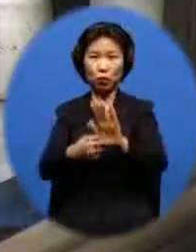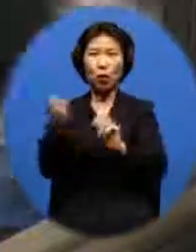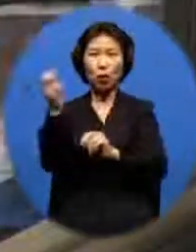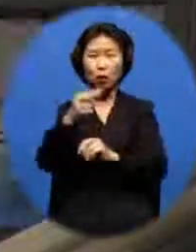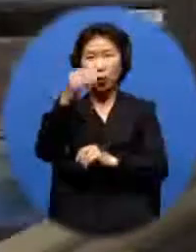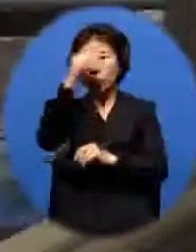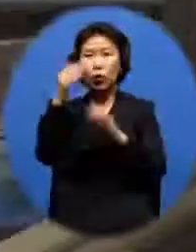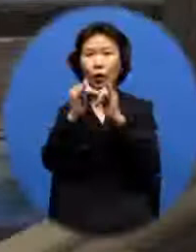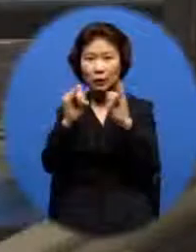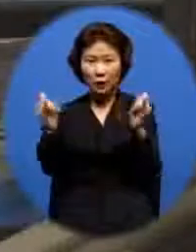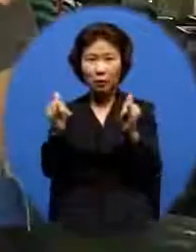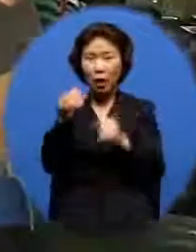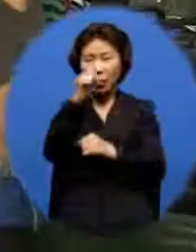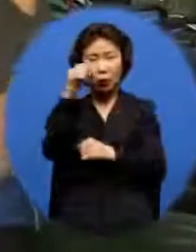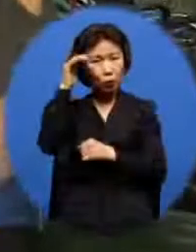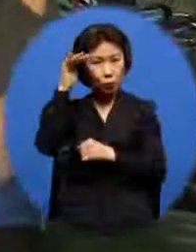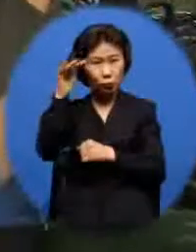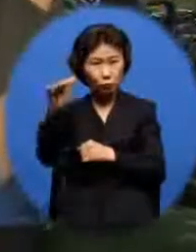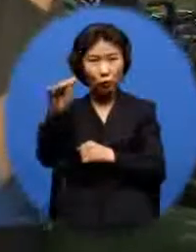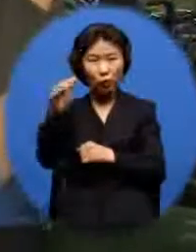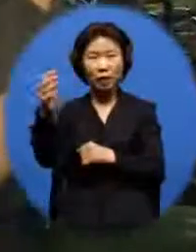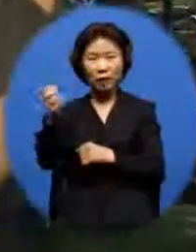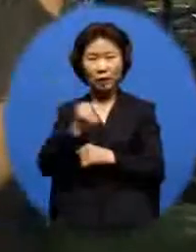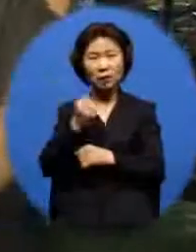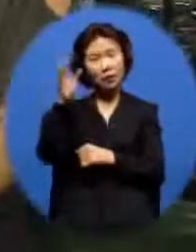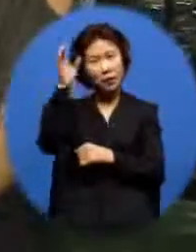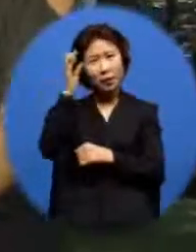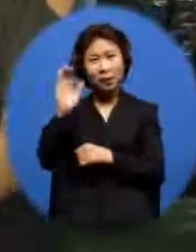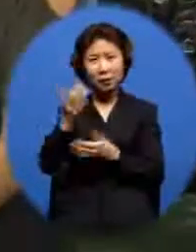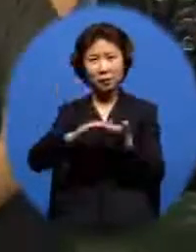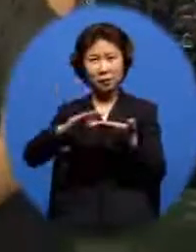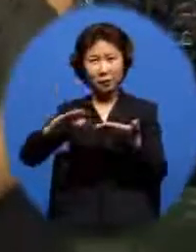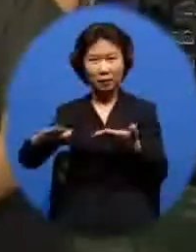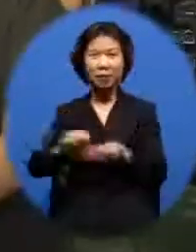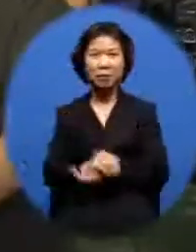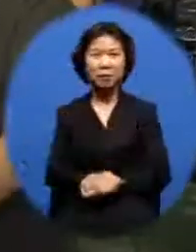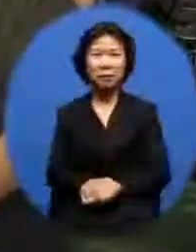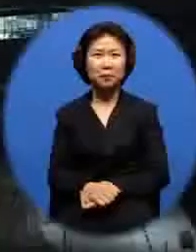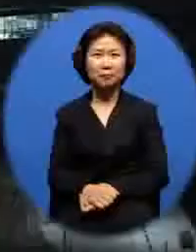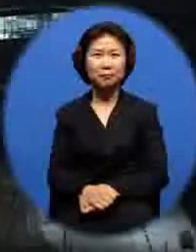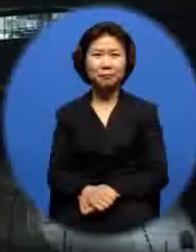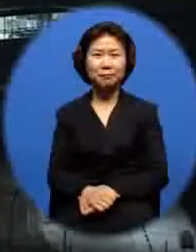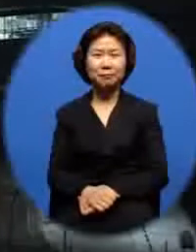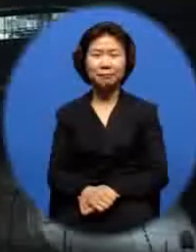도민들은 좋은 추억을 담아갈 것으로 기대됩니다. CNI 뉴스 유성상입니다.